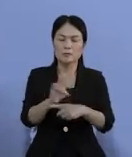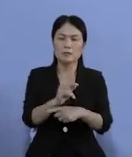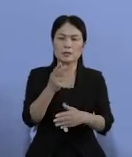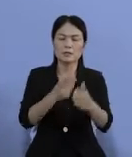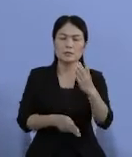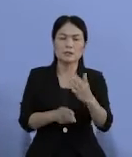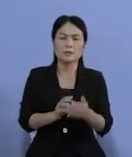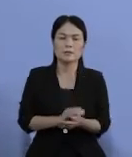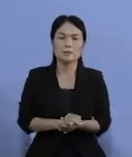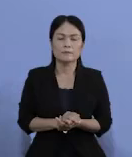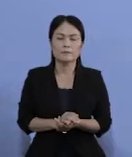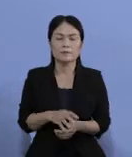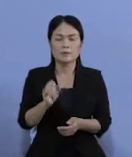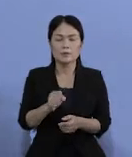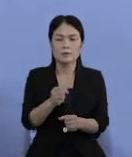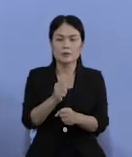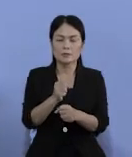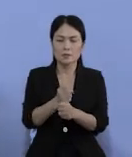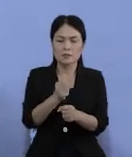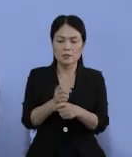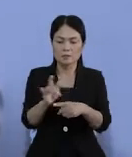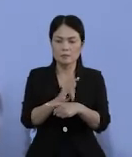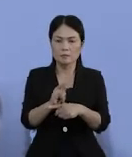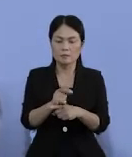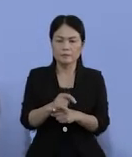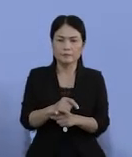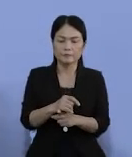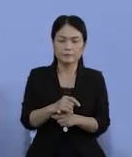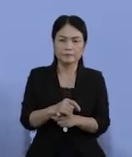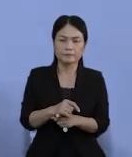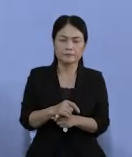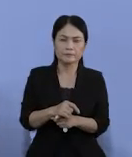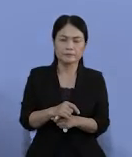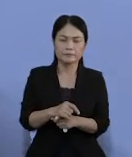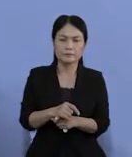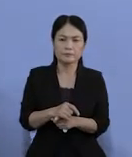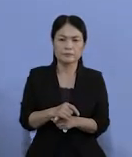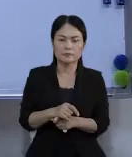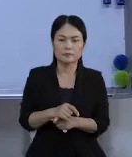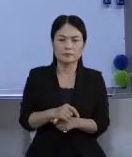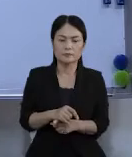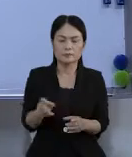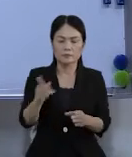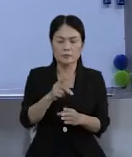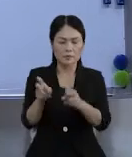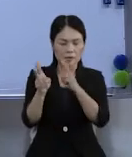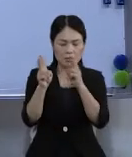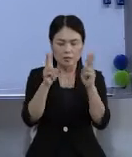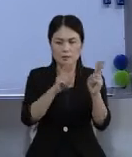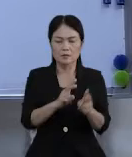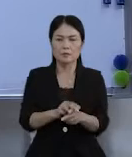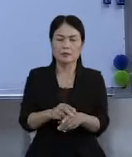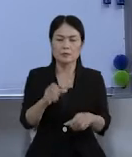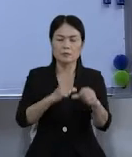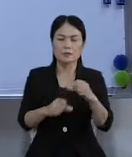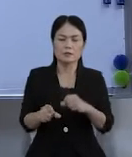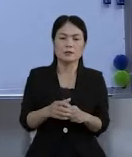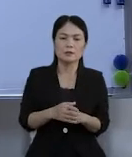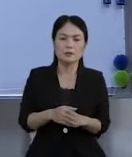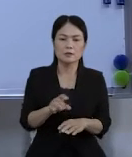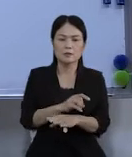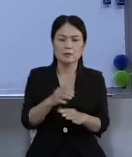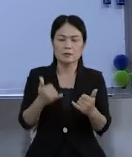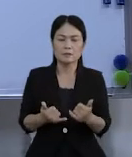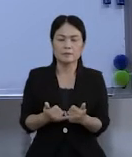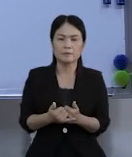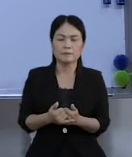vầy. Chà, dương thơ bảo mạng vị thí. Chẳng, xong cho rùm tạm đàn cho mỗi nẹ cừu bằng to tiết. Nơi bên